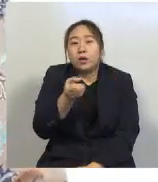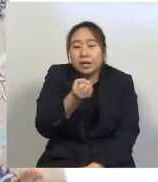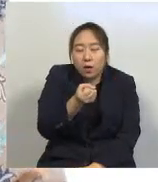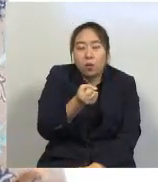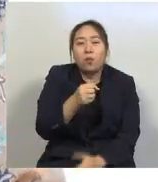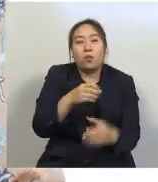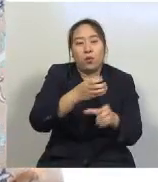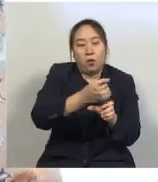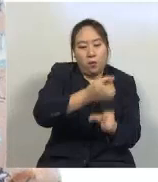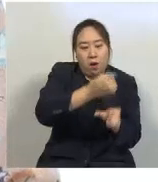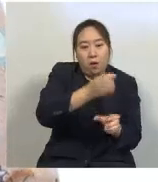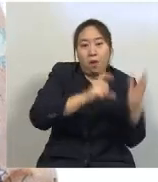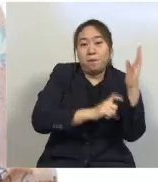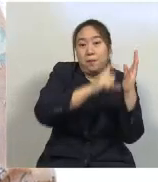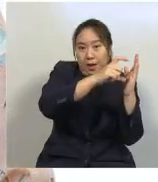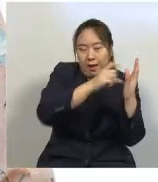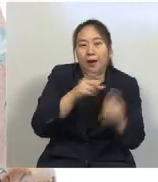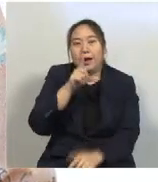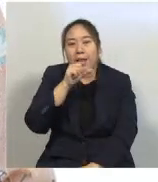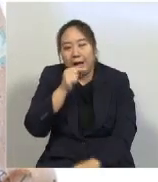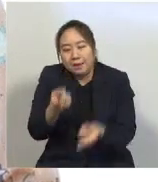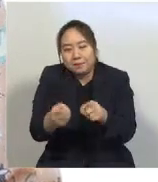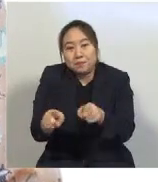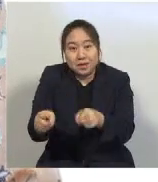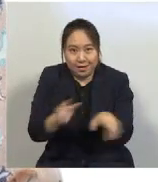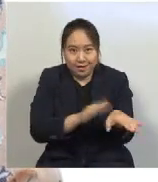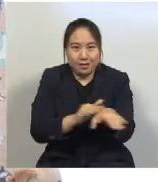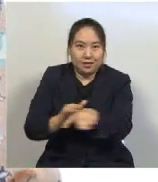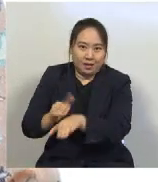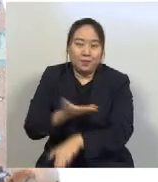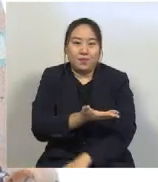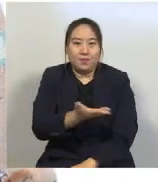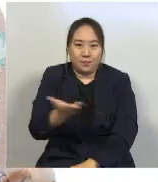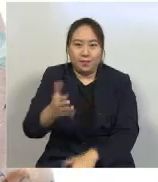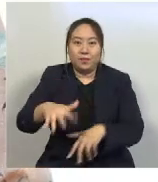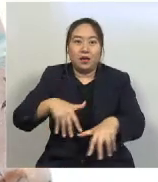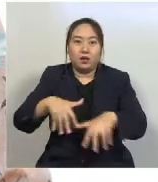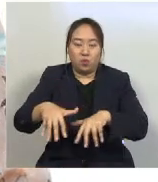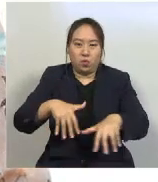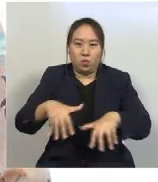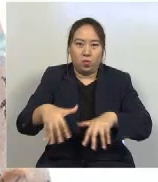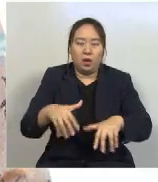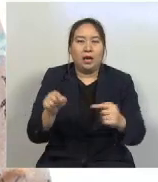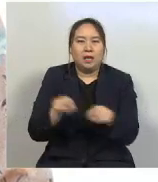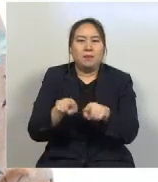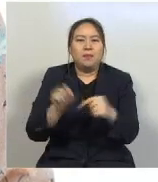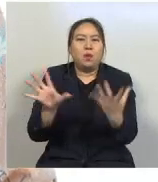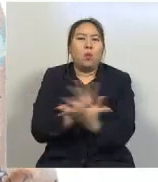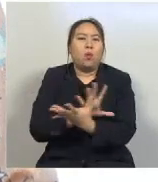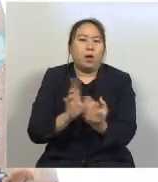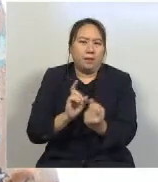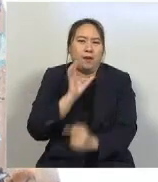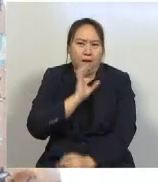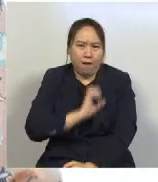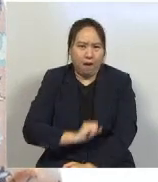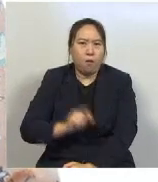ครับก็เชิญชวนนะครับพี่น้องประชาชนนะครับในประเพณีซึ่งถือว่าเป็นประเพณีเก่าแก่ยาวนาน